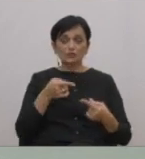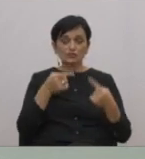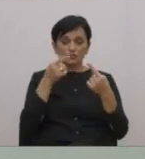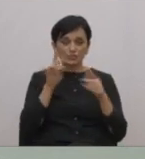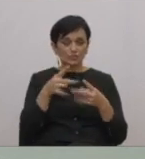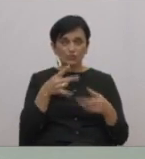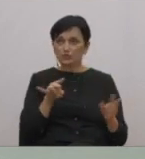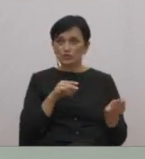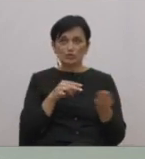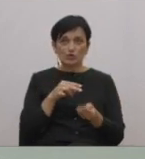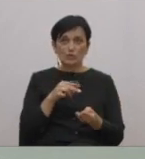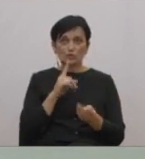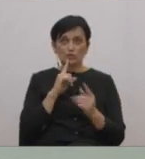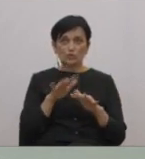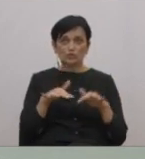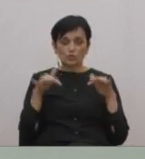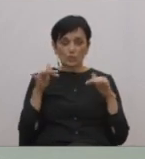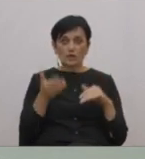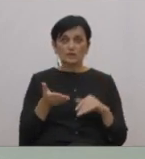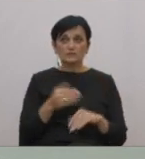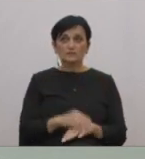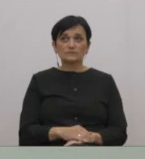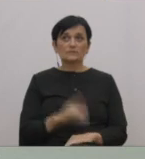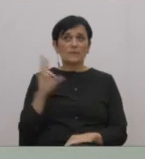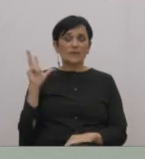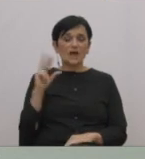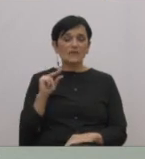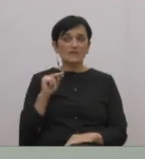nu uitant, nimic din aici, cum aș.